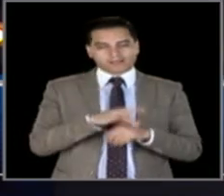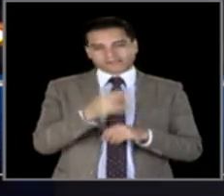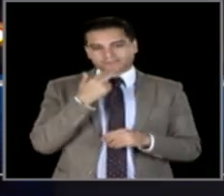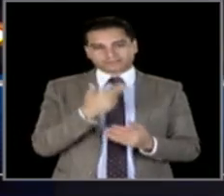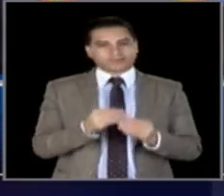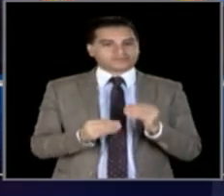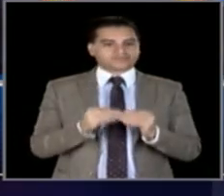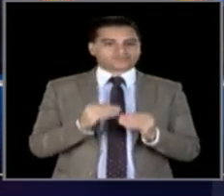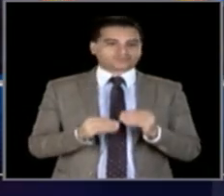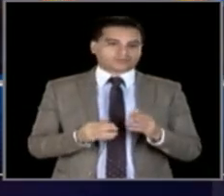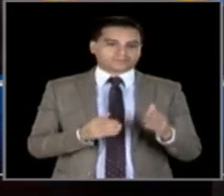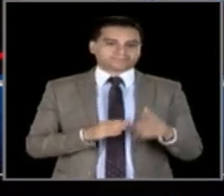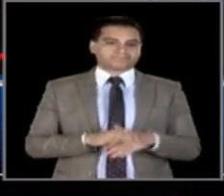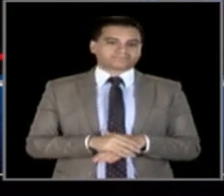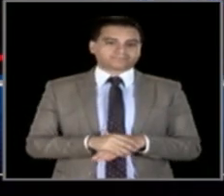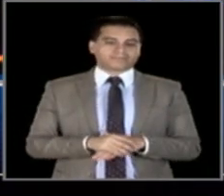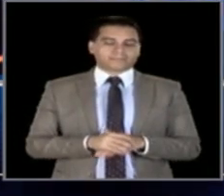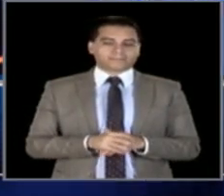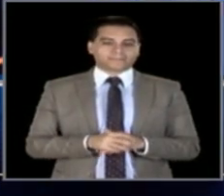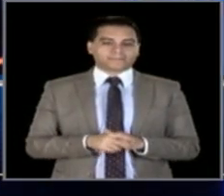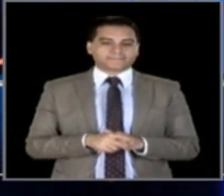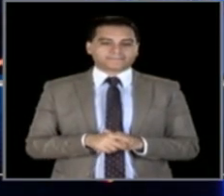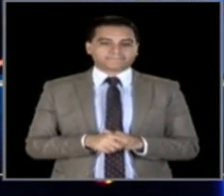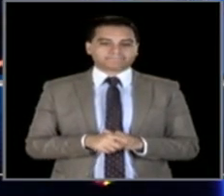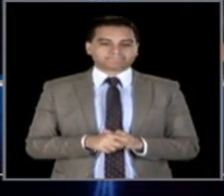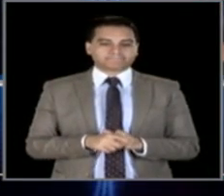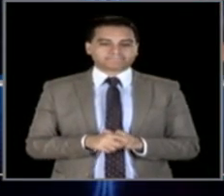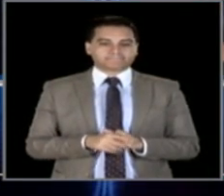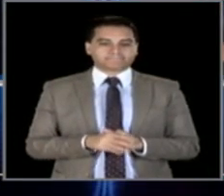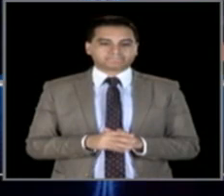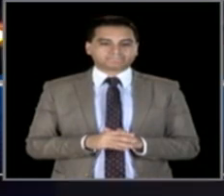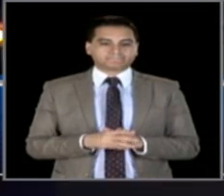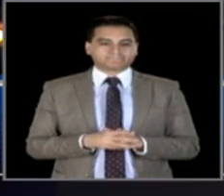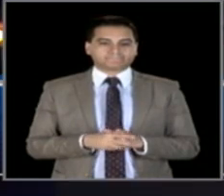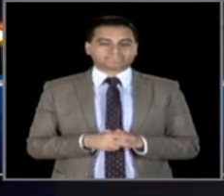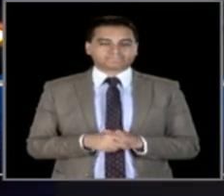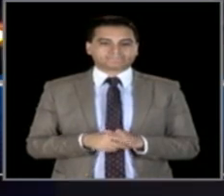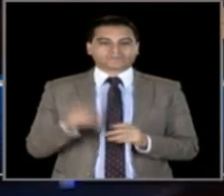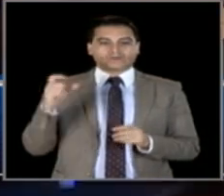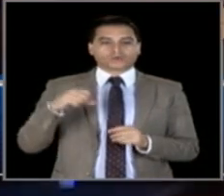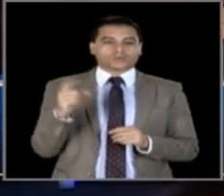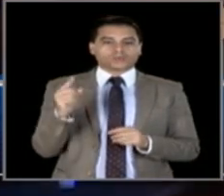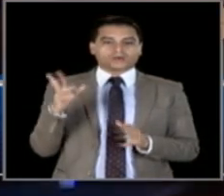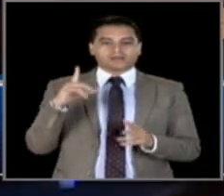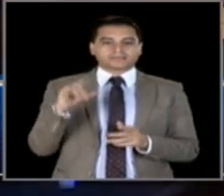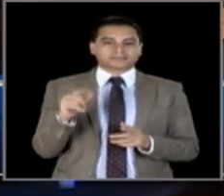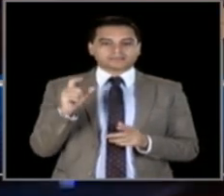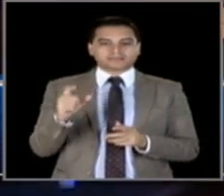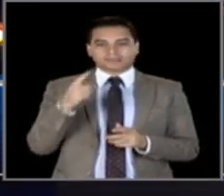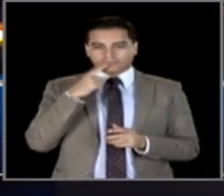إجابة خاطئة. نور الدين. إيزابيل